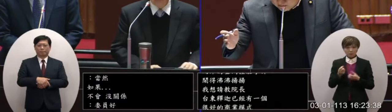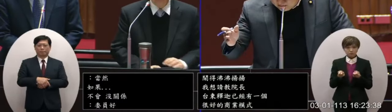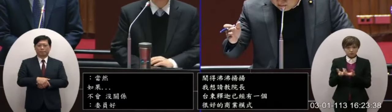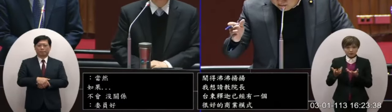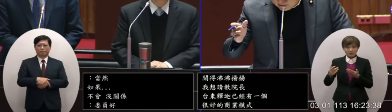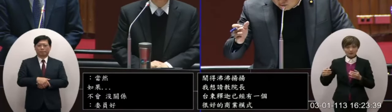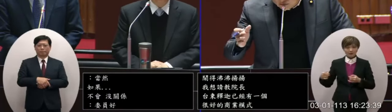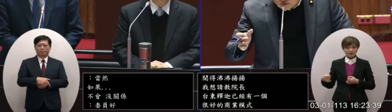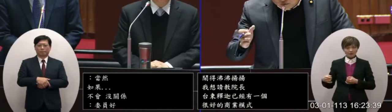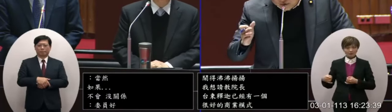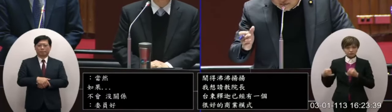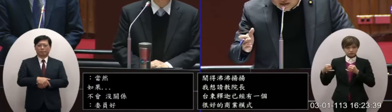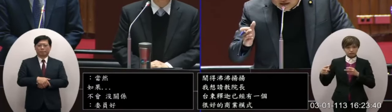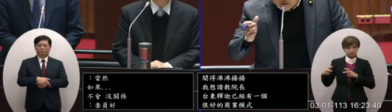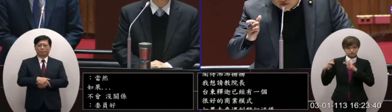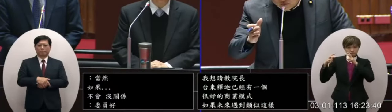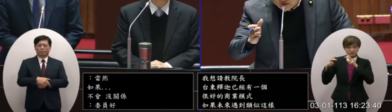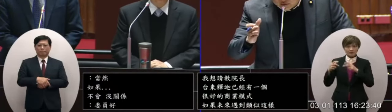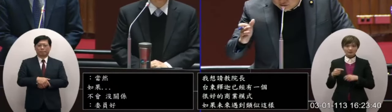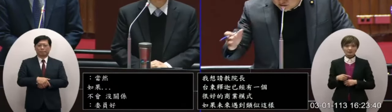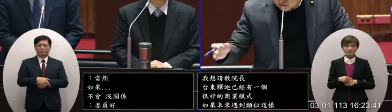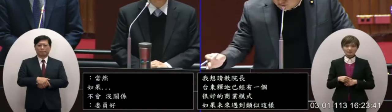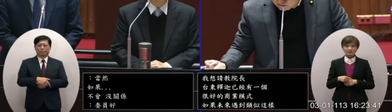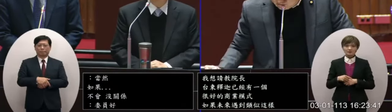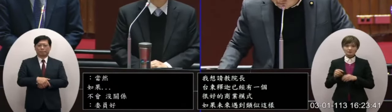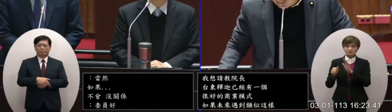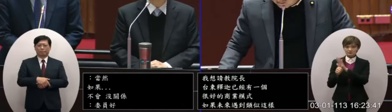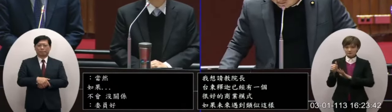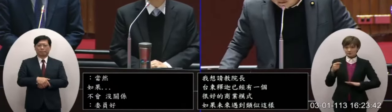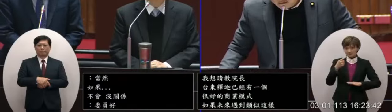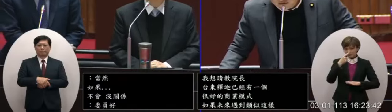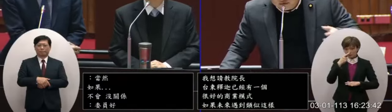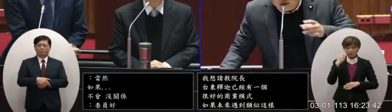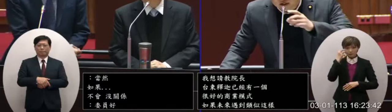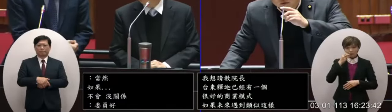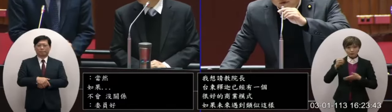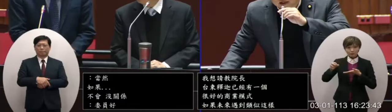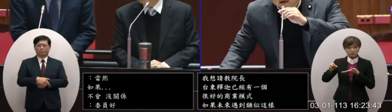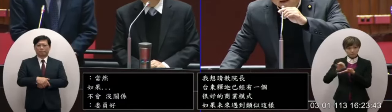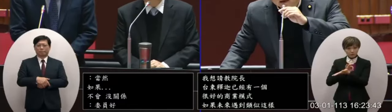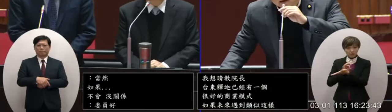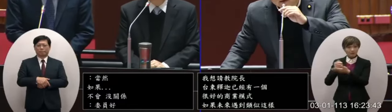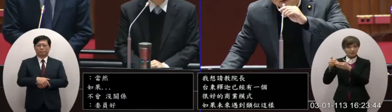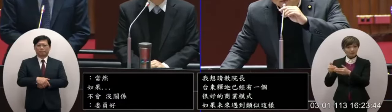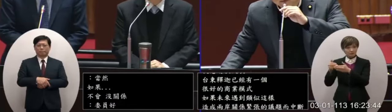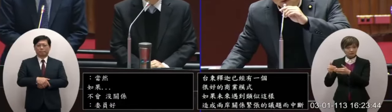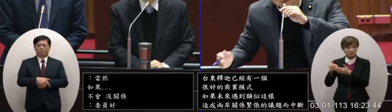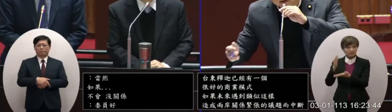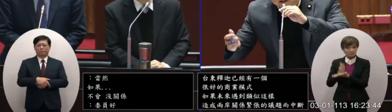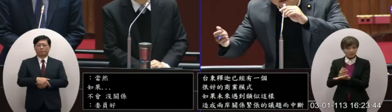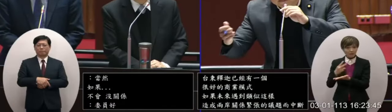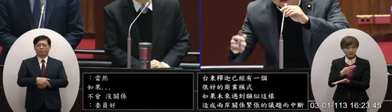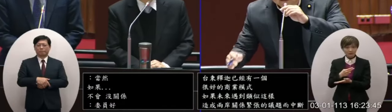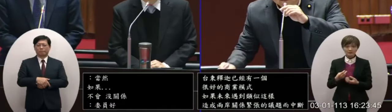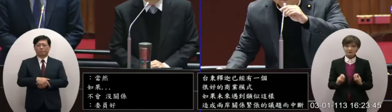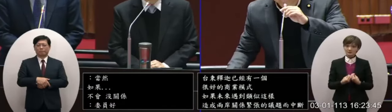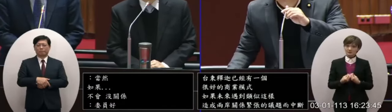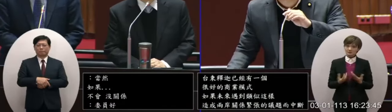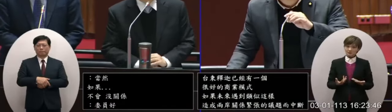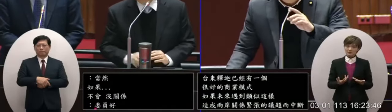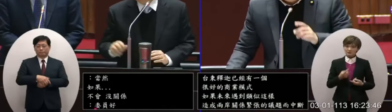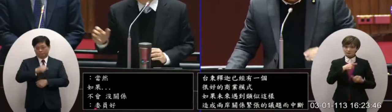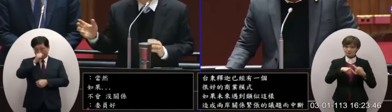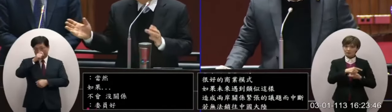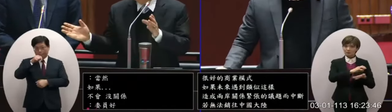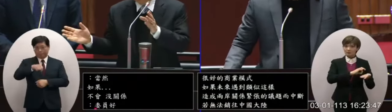中断，我们如果没有办法销往中国大陆，请问院长或部长，你要告诉我们农民，我们要销到什么地方去？ 好，